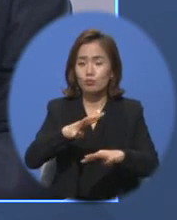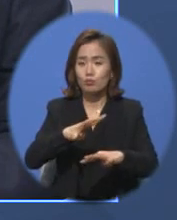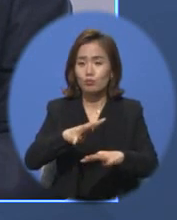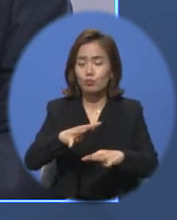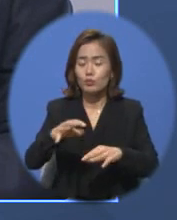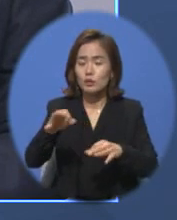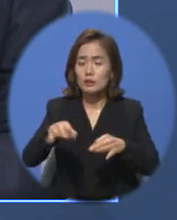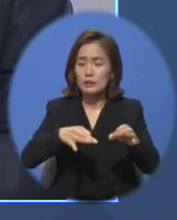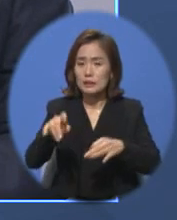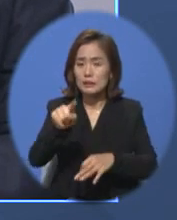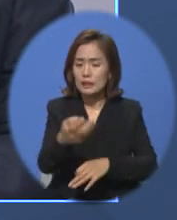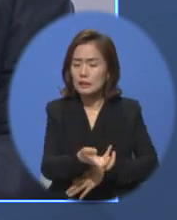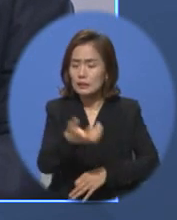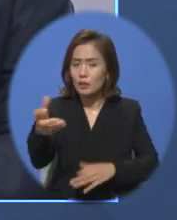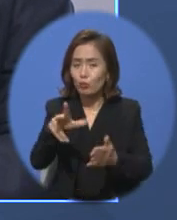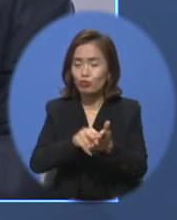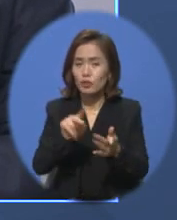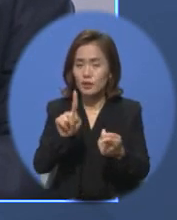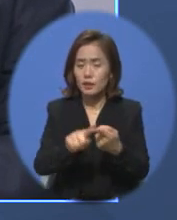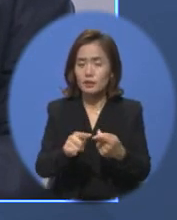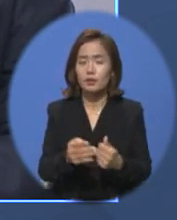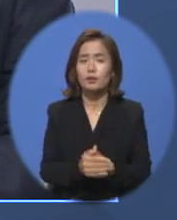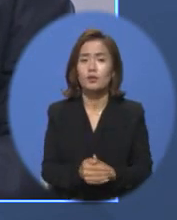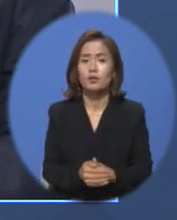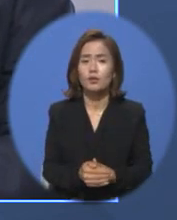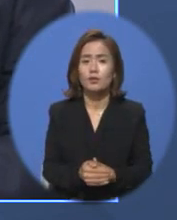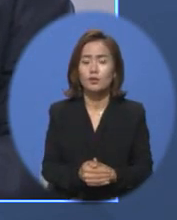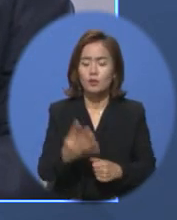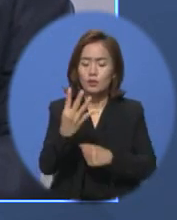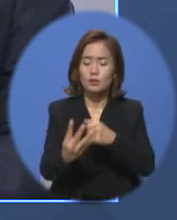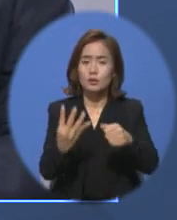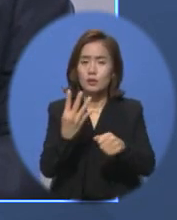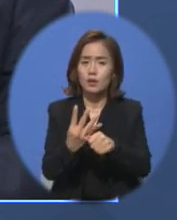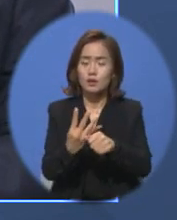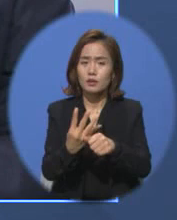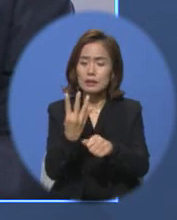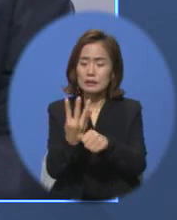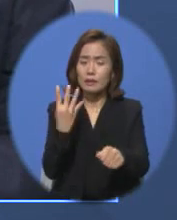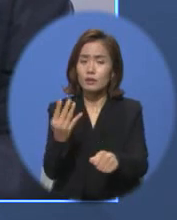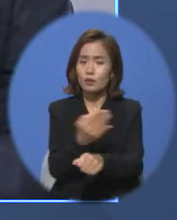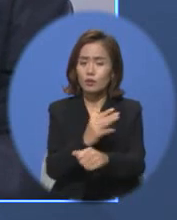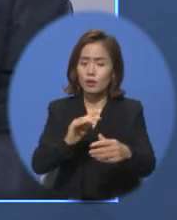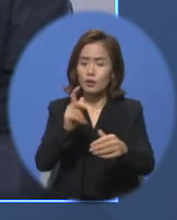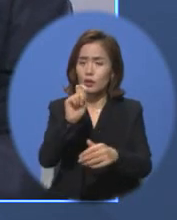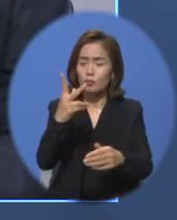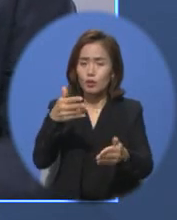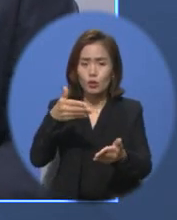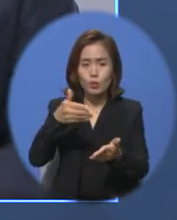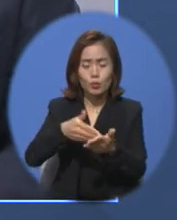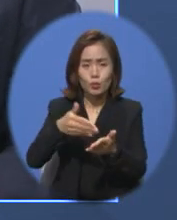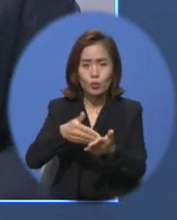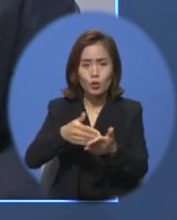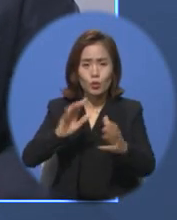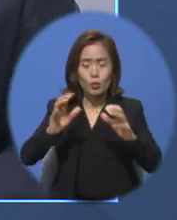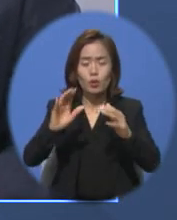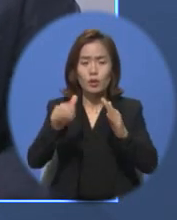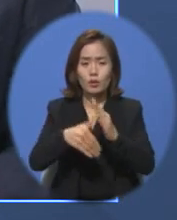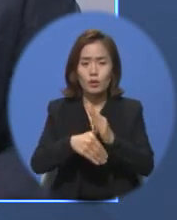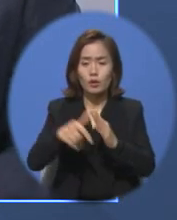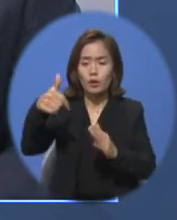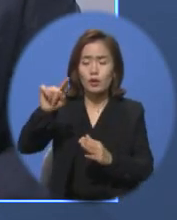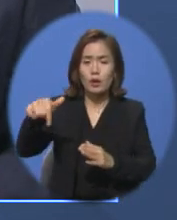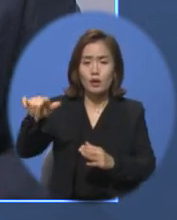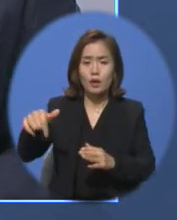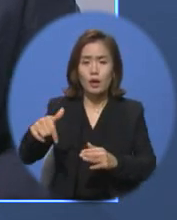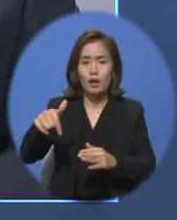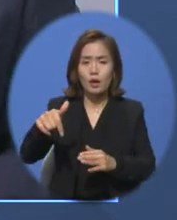후보가앞서언급했던각화농산물시장이전공약에관한것이었고, 그는4년전 TV토론에서김경렬후보 역시시장